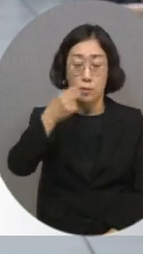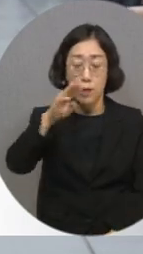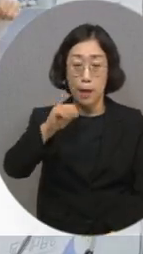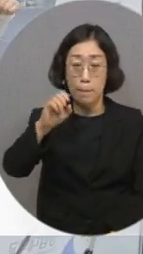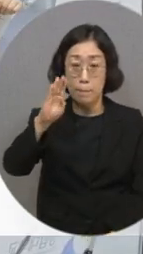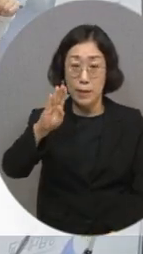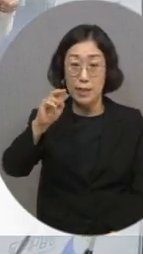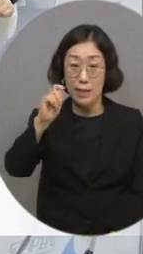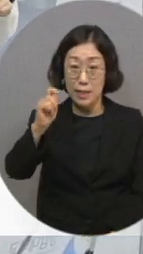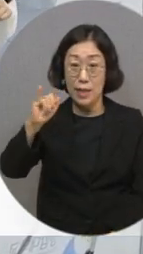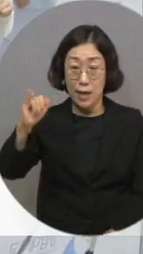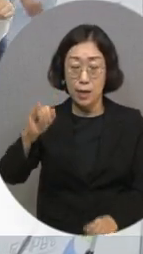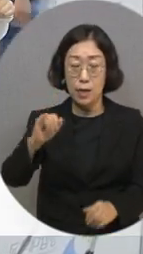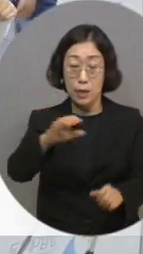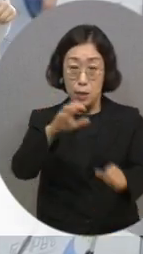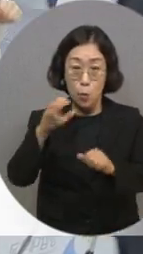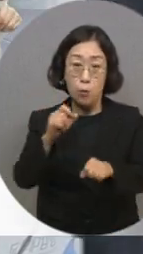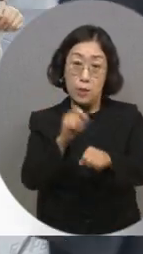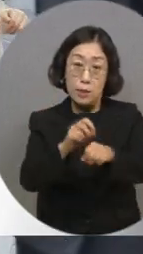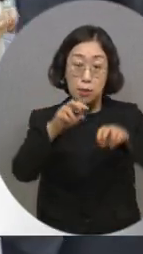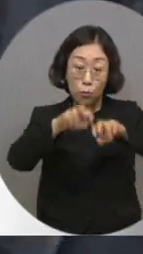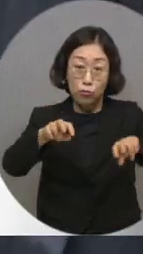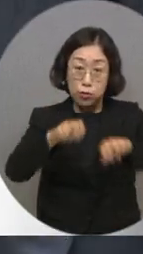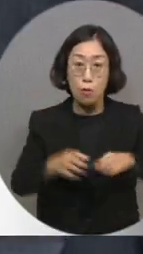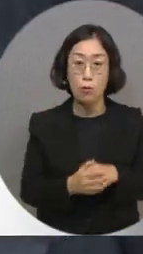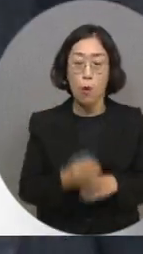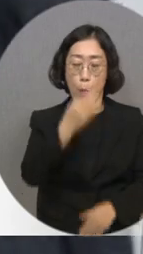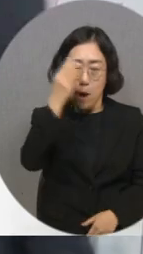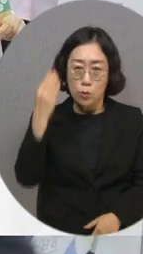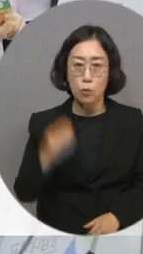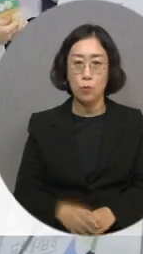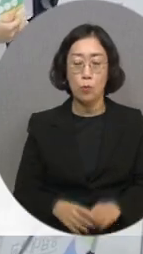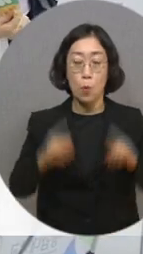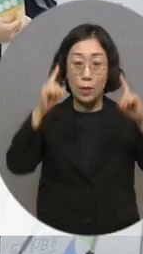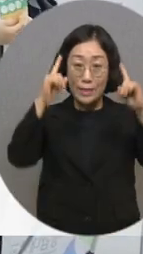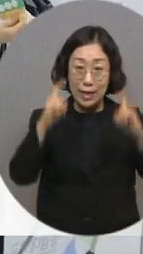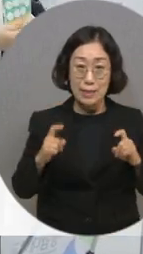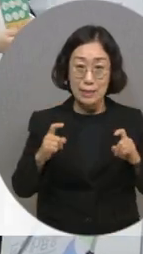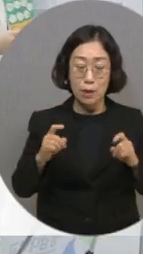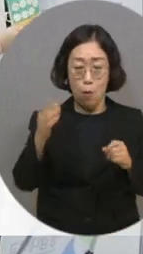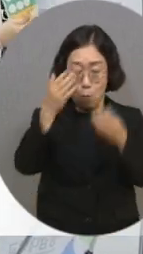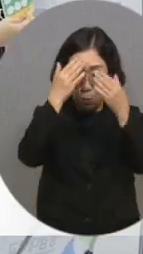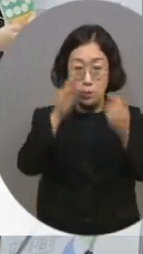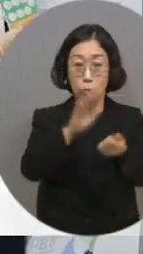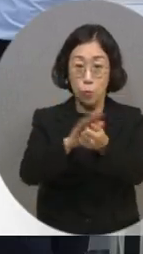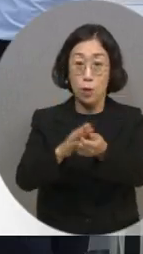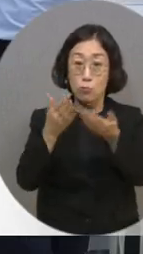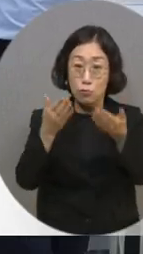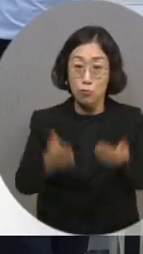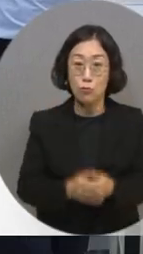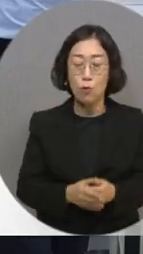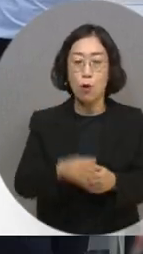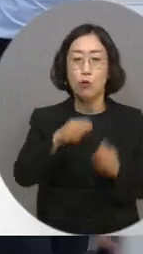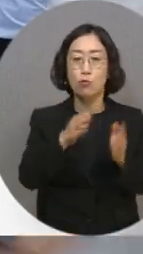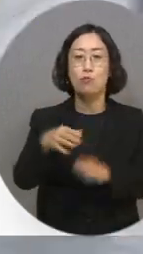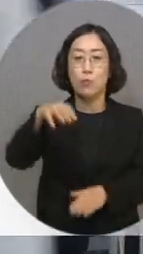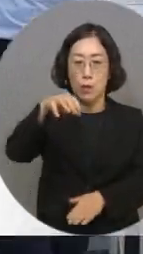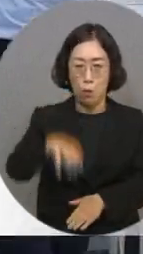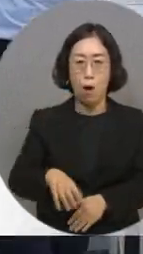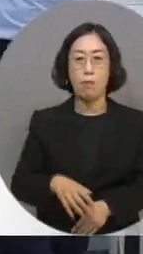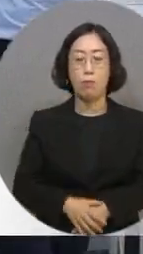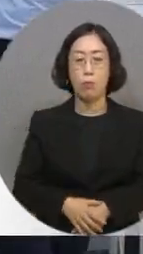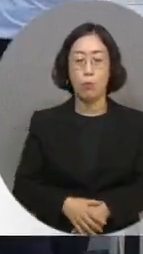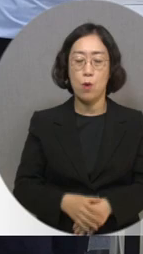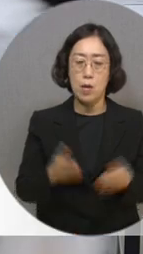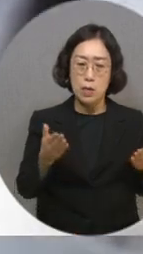탐색, 면접 컨설팅, 메이크업과 증명사진 촬영 등을 제공하는 취업 준비관, 여러 직업에 대해